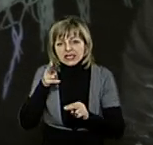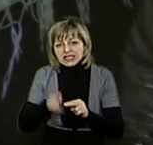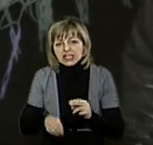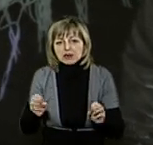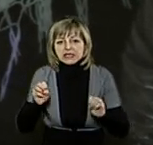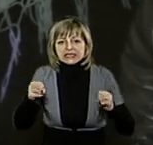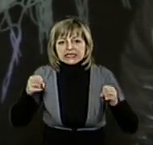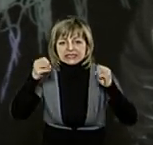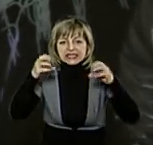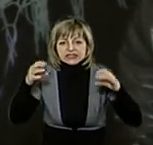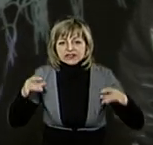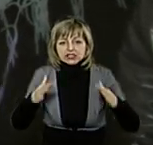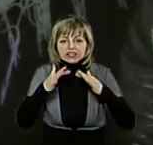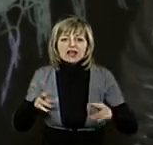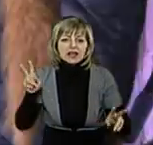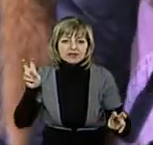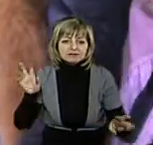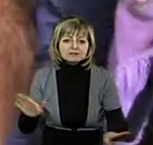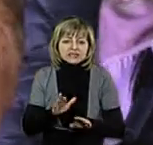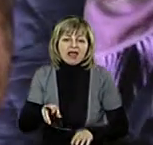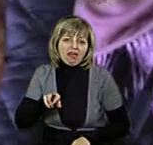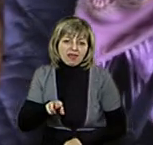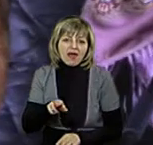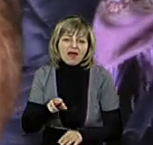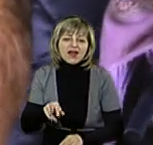ялинки піснею «Я ялиночка».